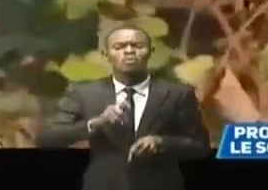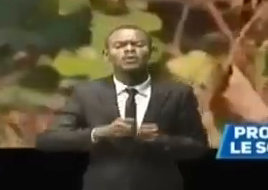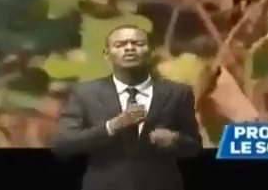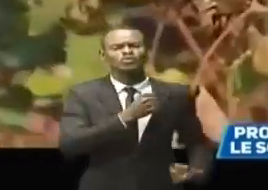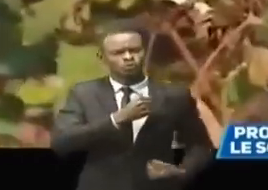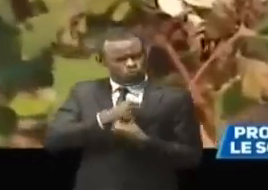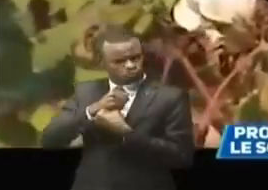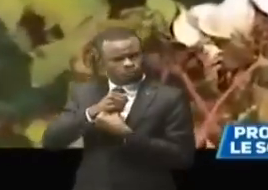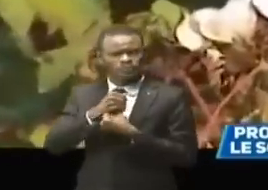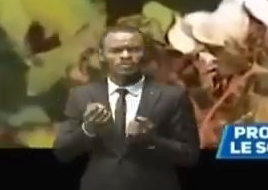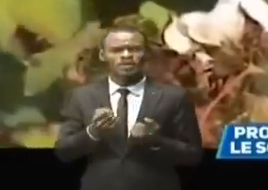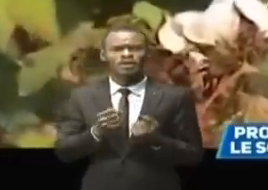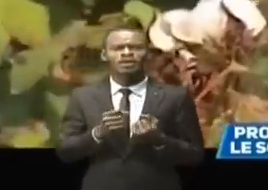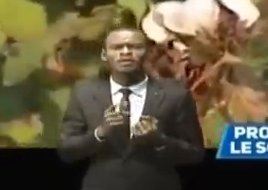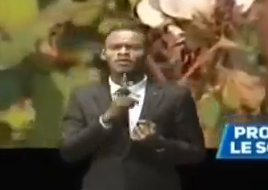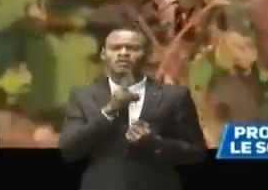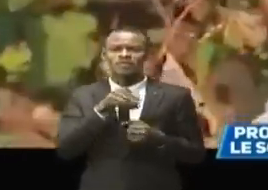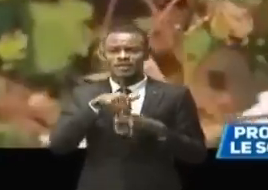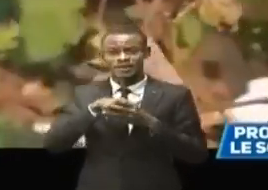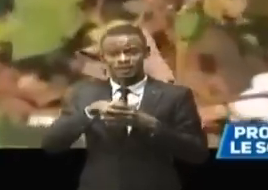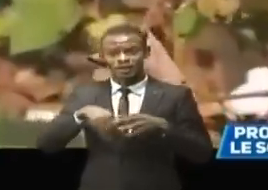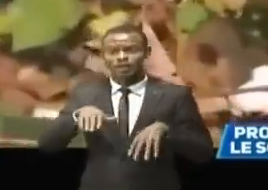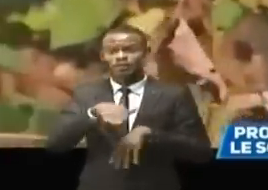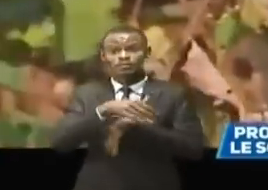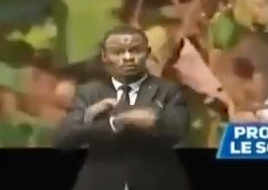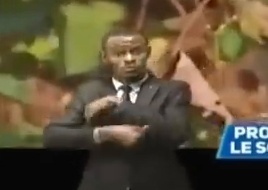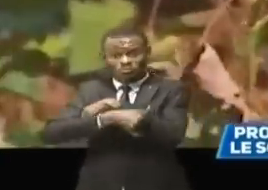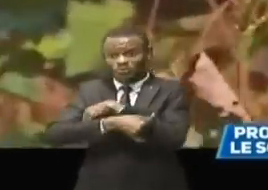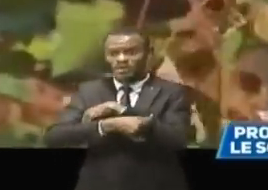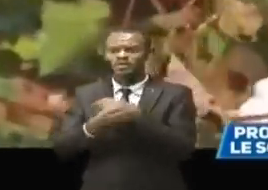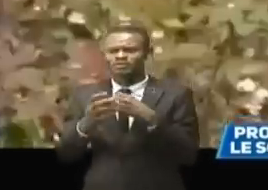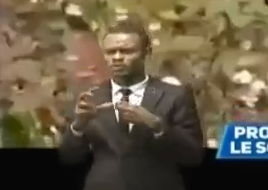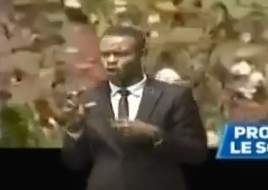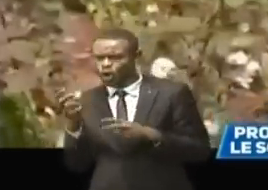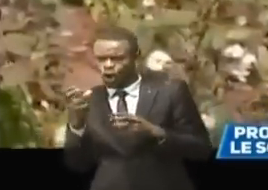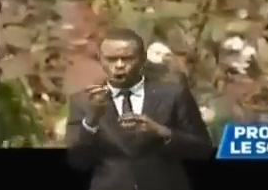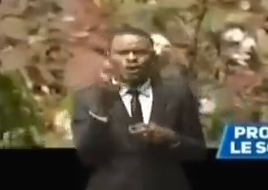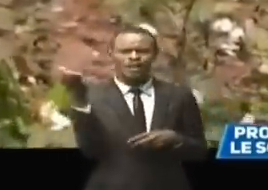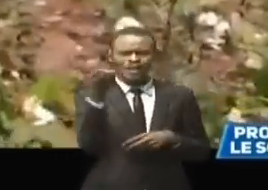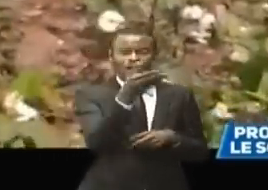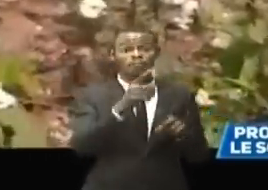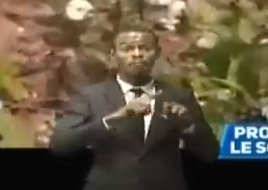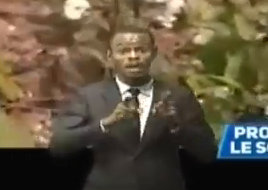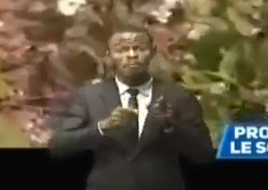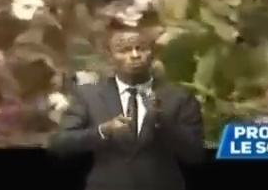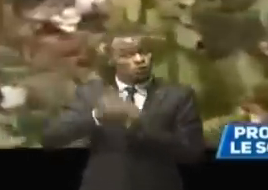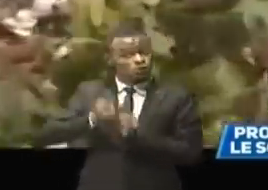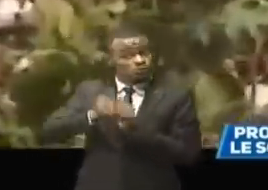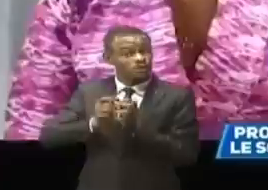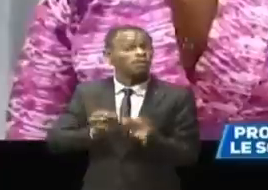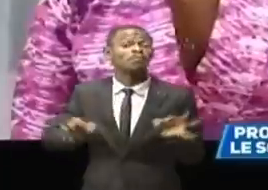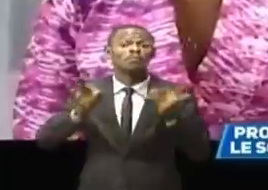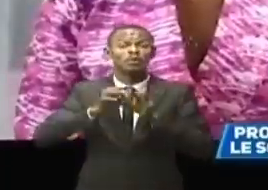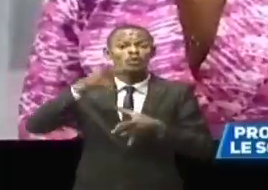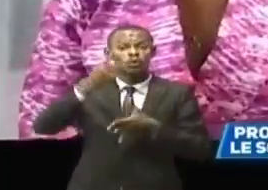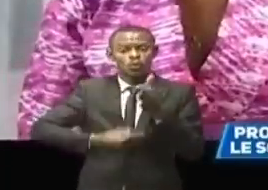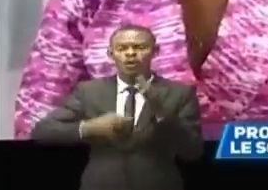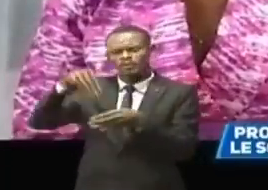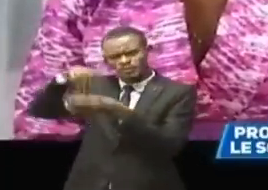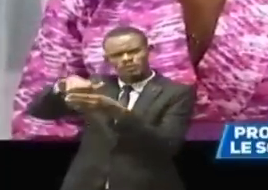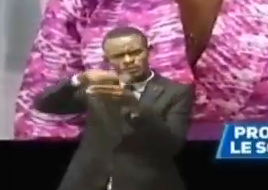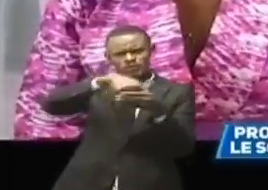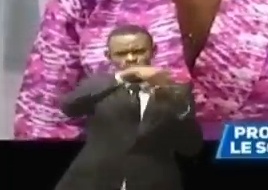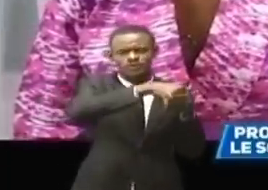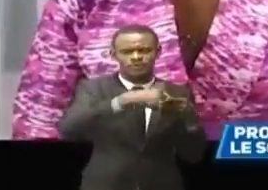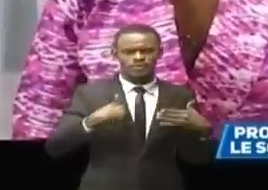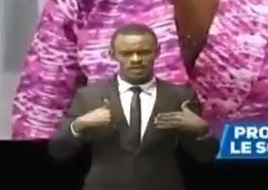mines, mais tout le monde aujourd'hui sait que l'agriculture, c'est très important. Et indépendamment du coton, nous sommes aussi dans l'agriculture vivrière